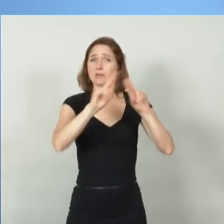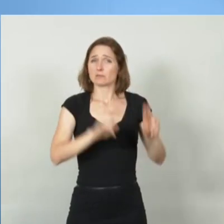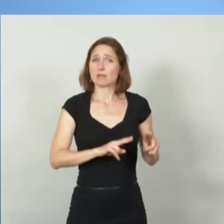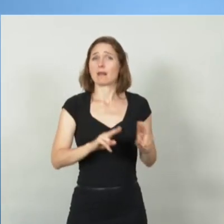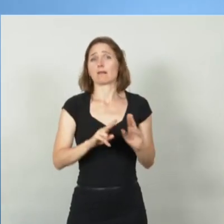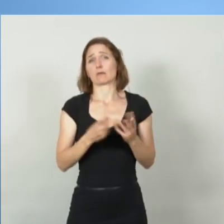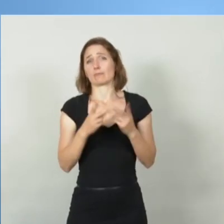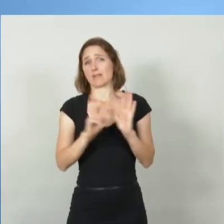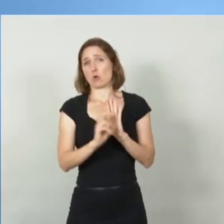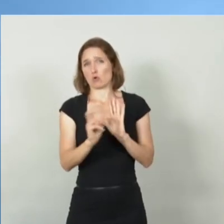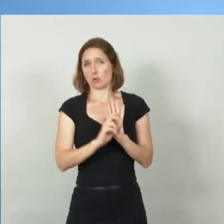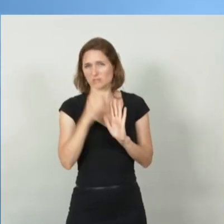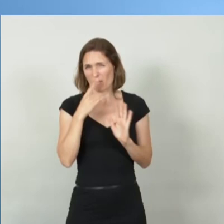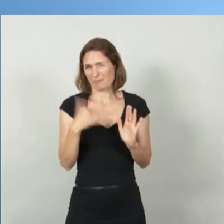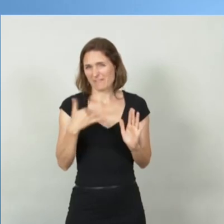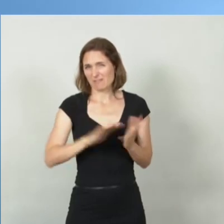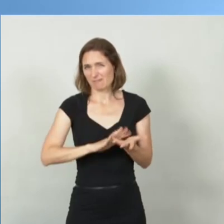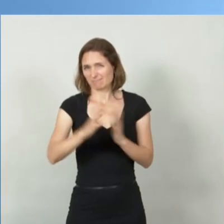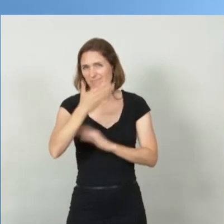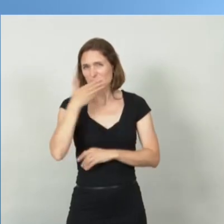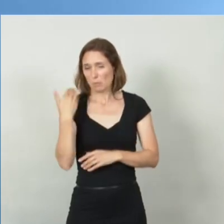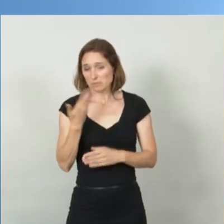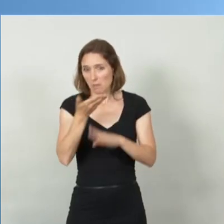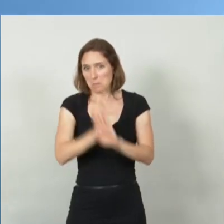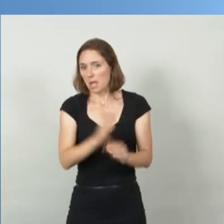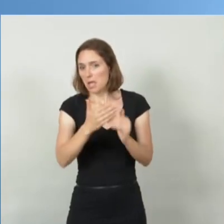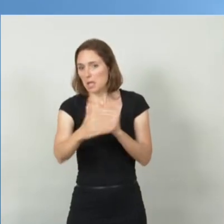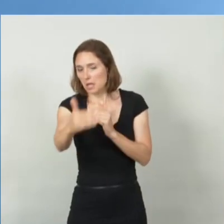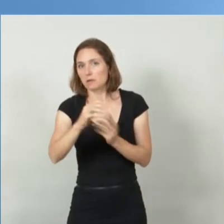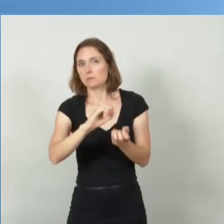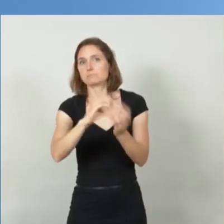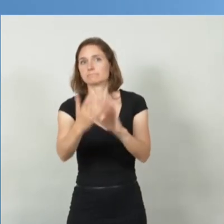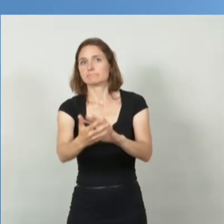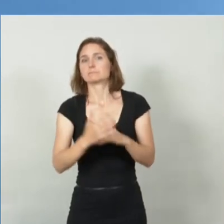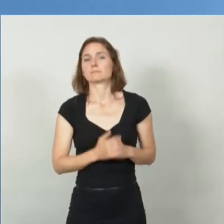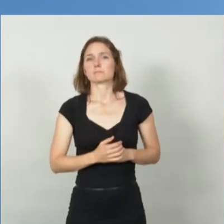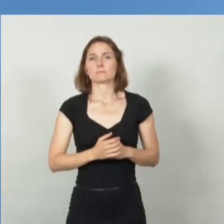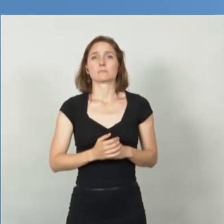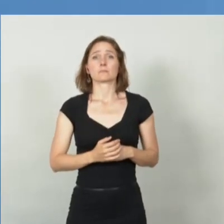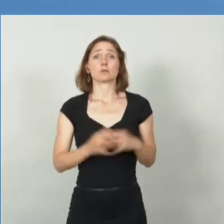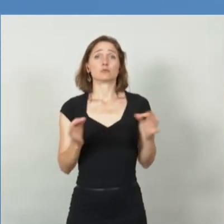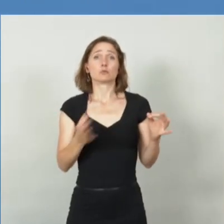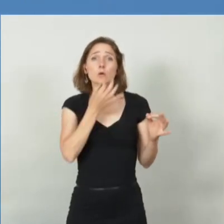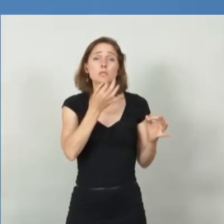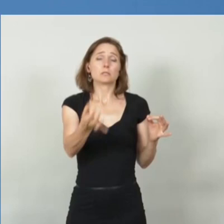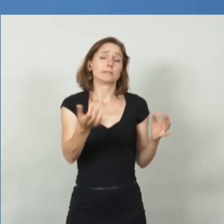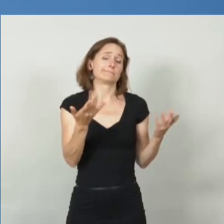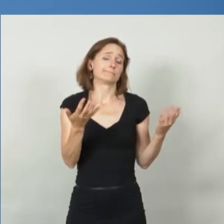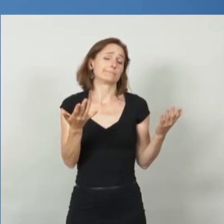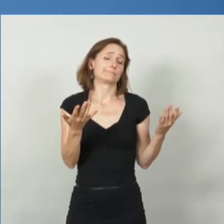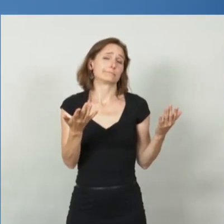Grenoble qu'il faut améliorer et c'est prévu voilà quand je dis quand on ne veut pas de nouveau